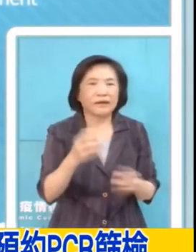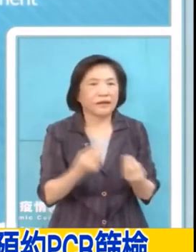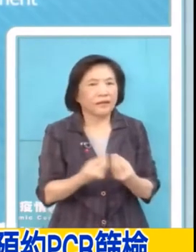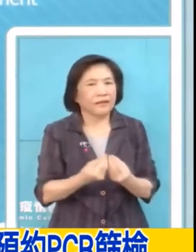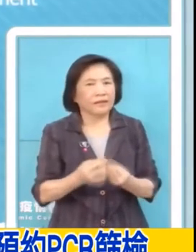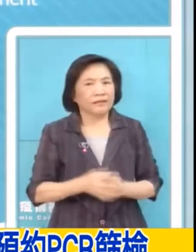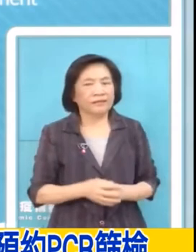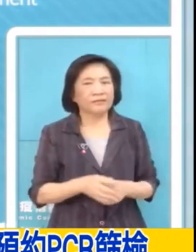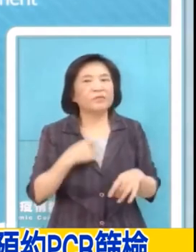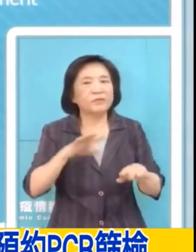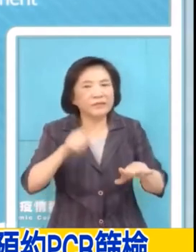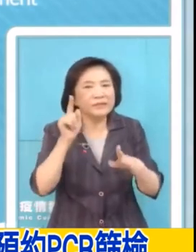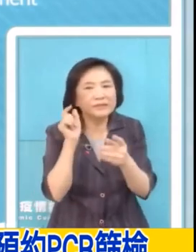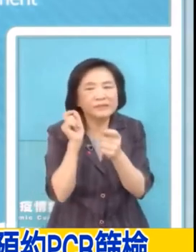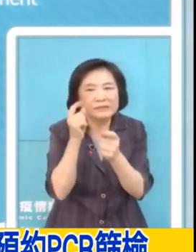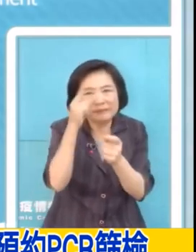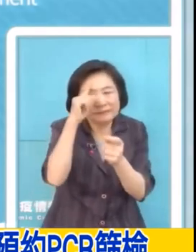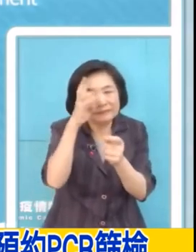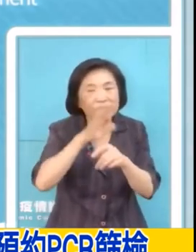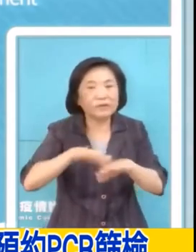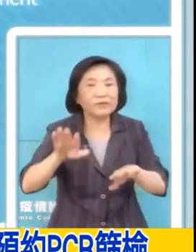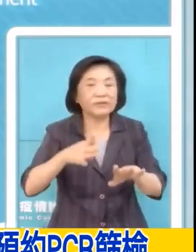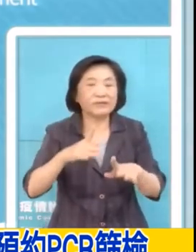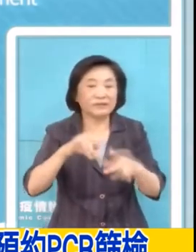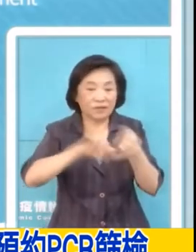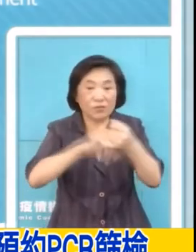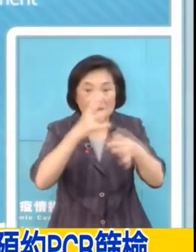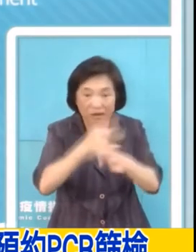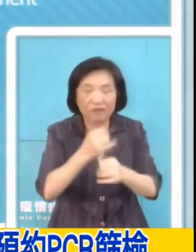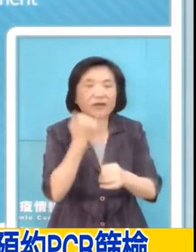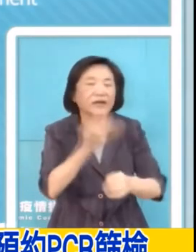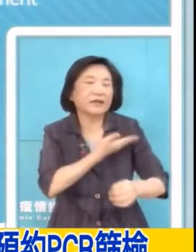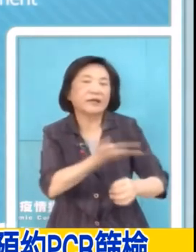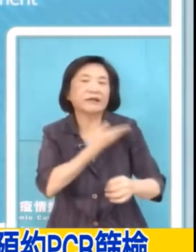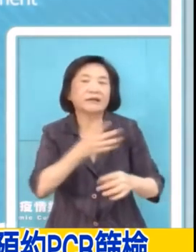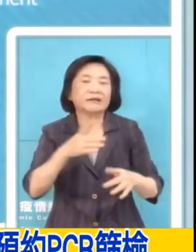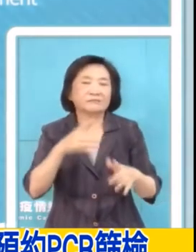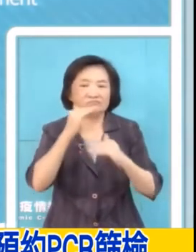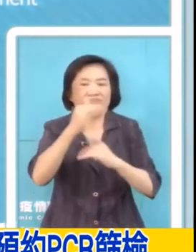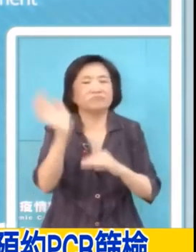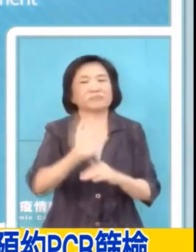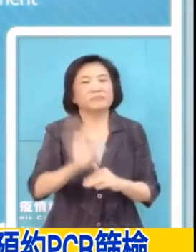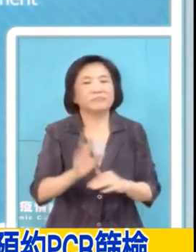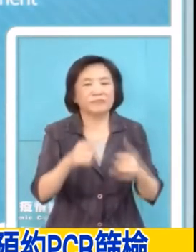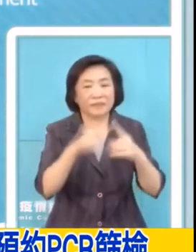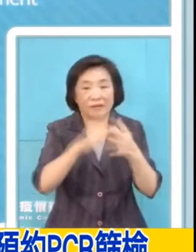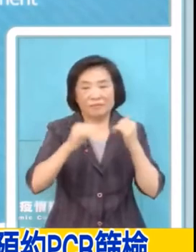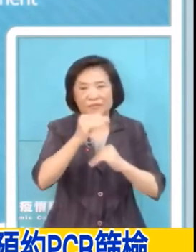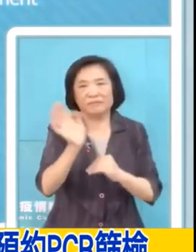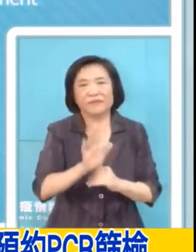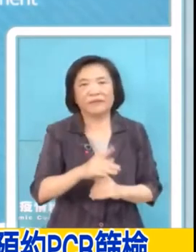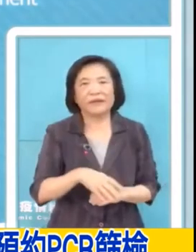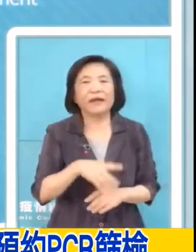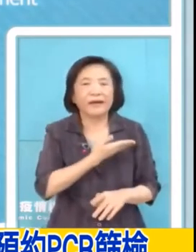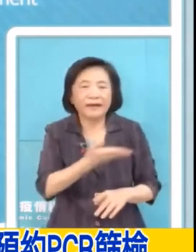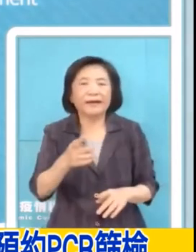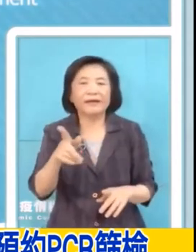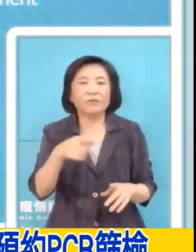天呢、哦，会先解开那个挂号的限制、哦、要做的是让他做，但是那我也希望说我